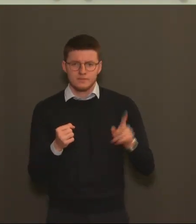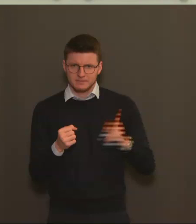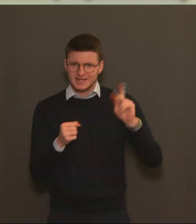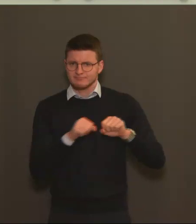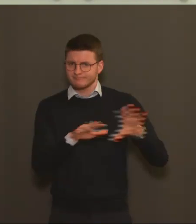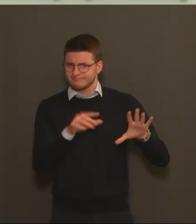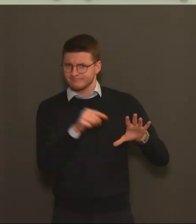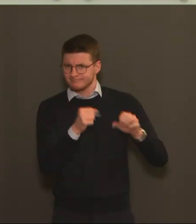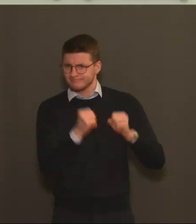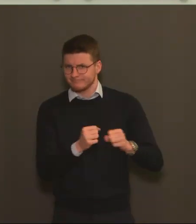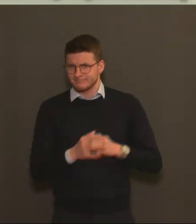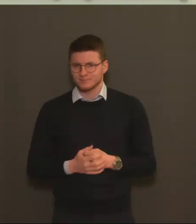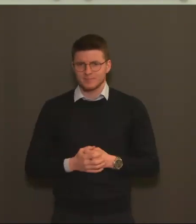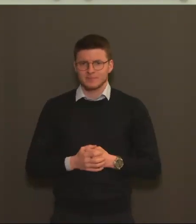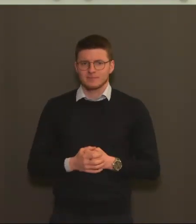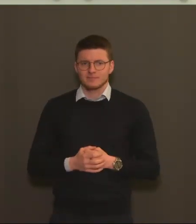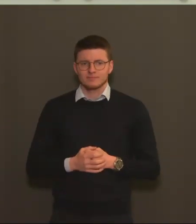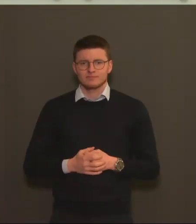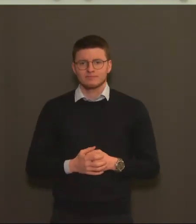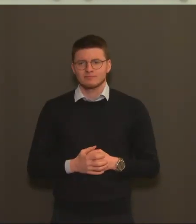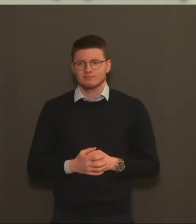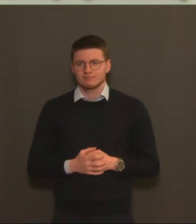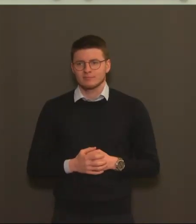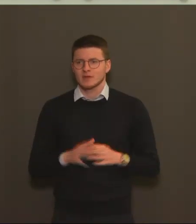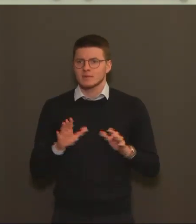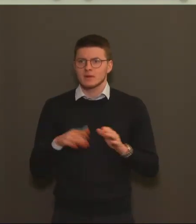De trend verschilt volgens leeftijdsgroep.